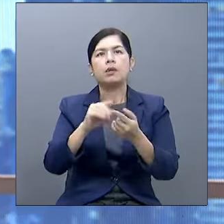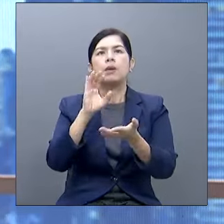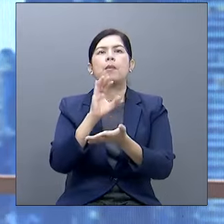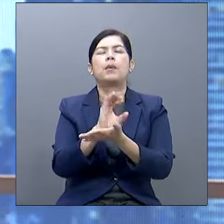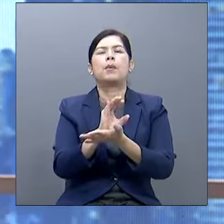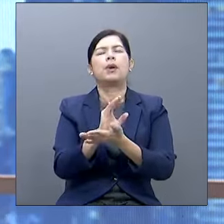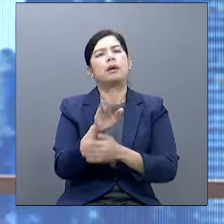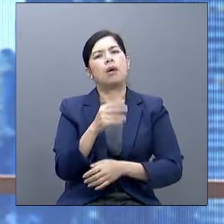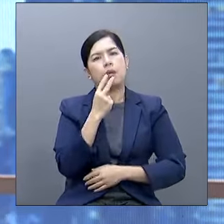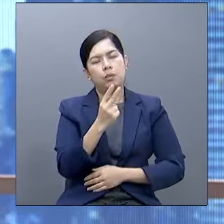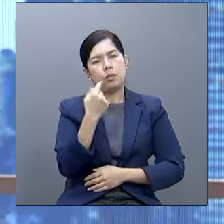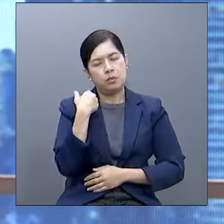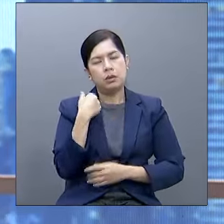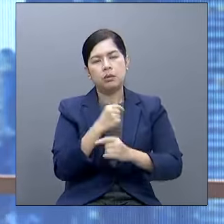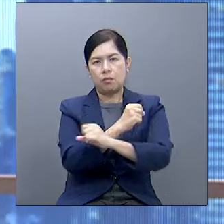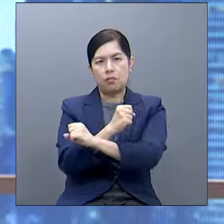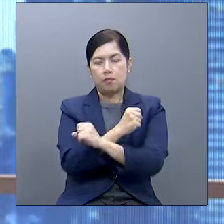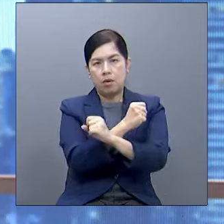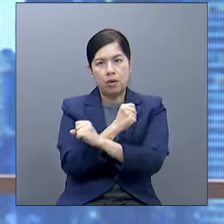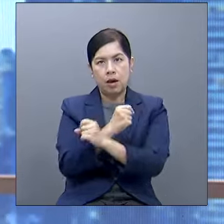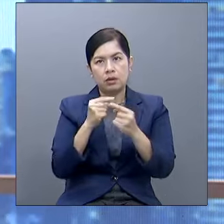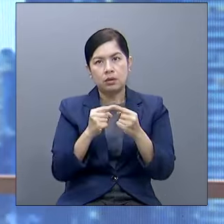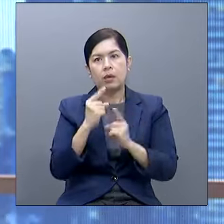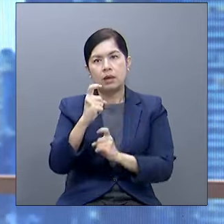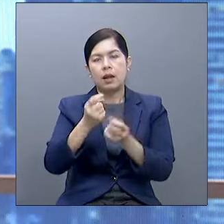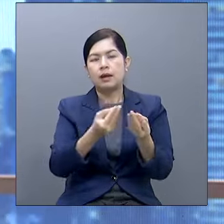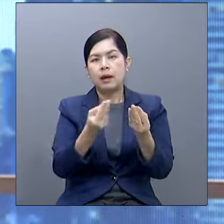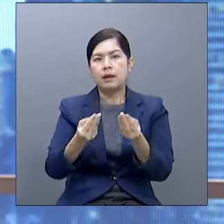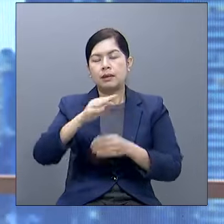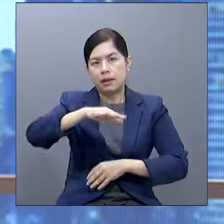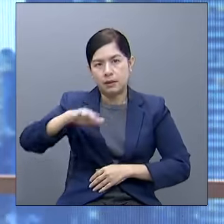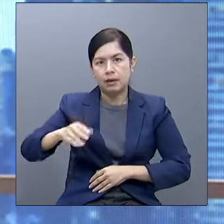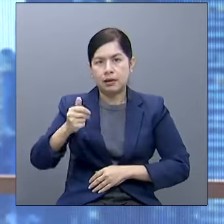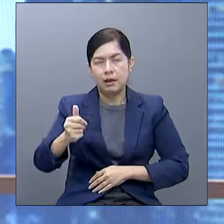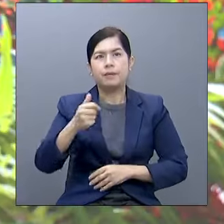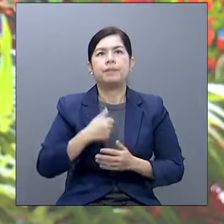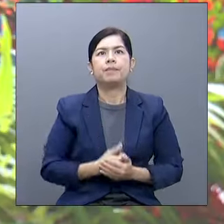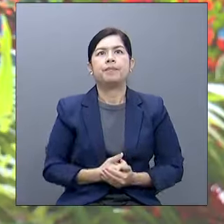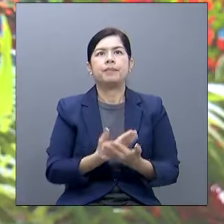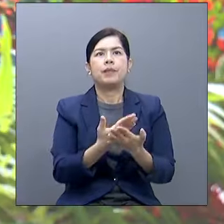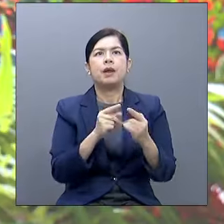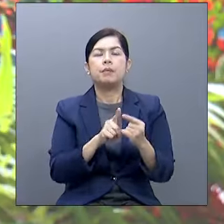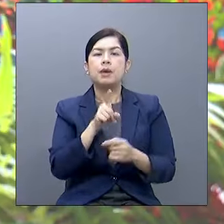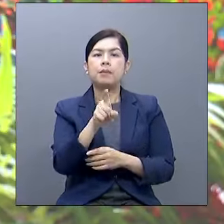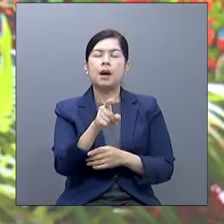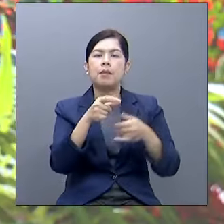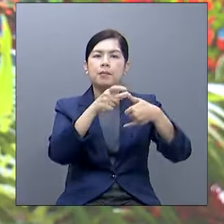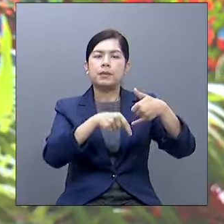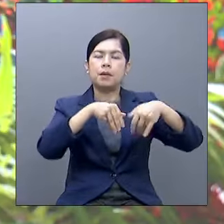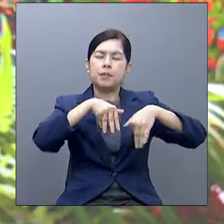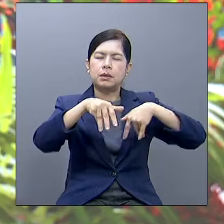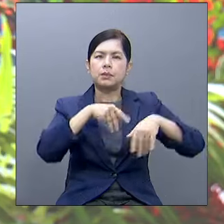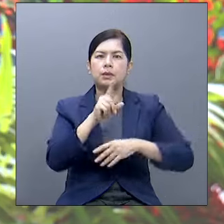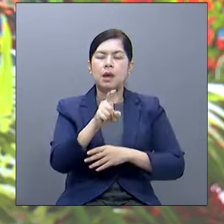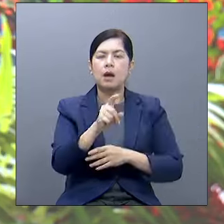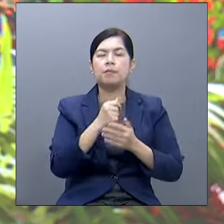ความที่ปลอดภัยกับเด็กแล้วก็มีคนที่เชี่ยวชาญจริงเนี่ยมาช่วยให้ข้อมูล พี่ก็มีคำถามจากคุณผู้ชมค่ะถามในลักษณะว่าถ้าสมม